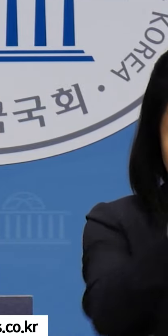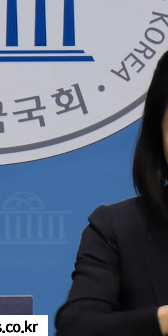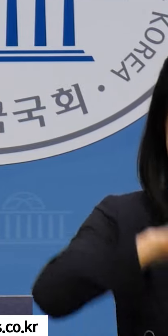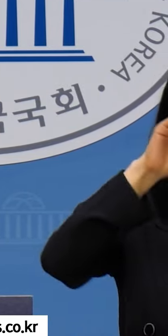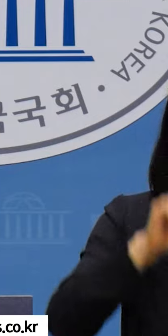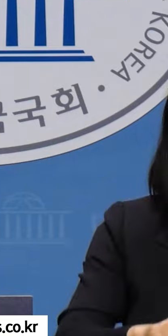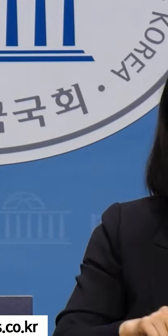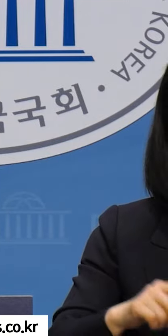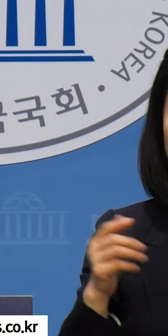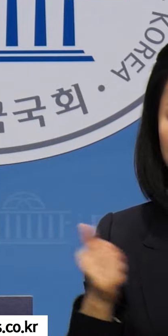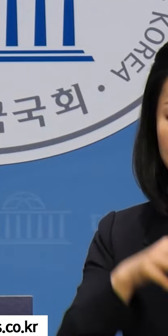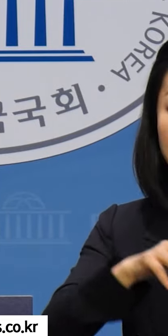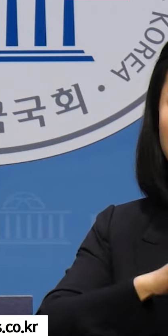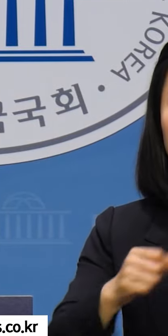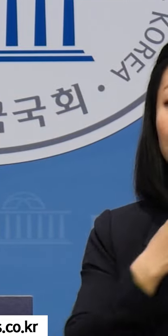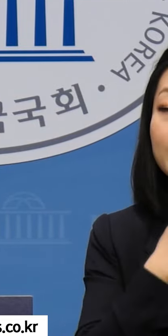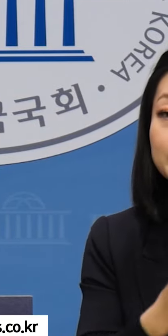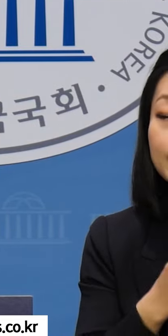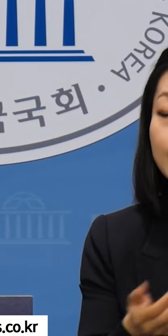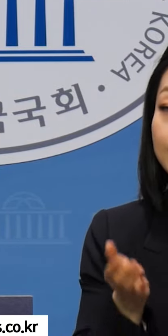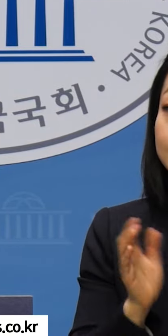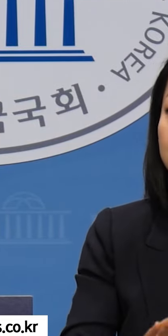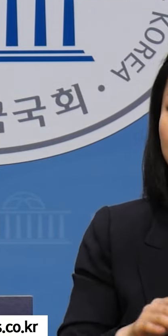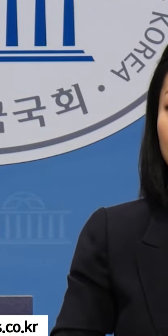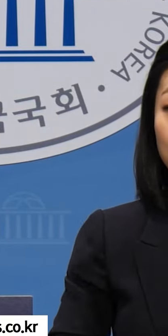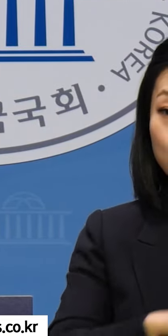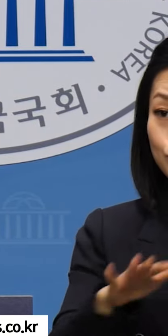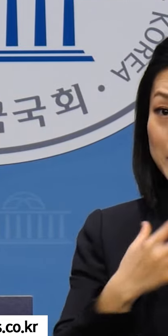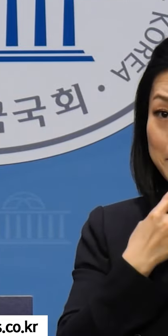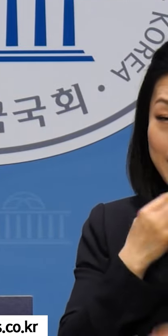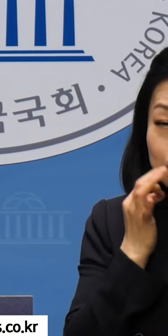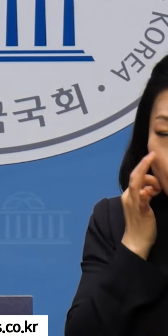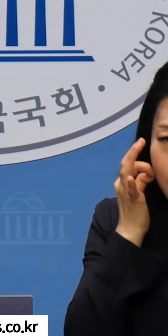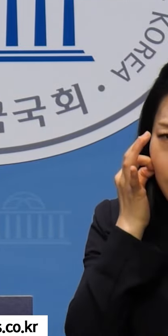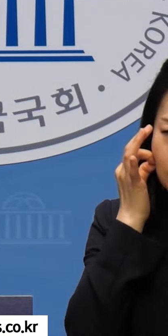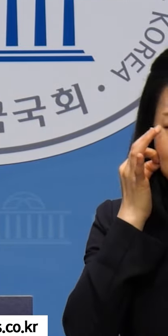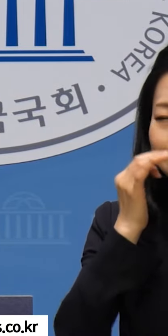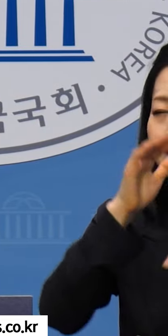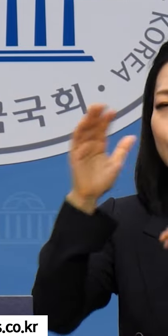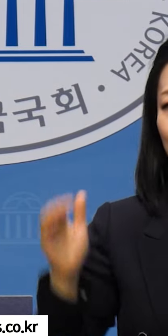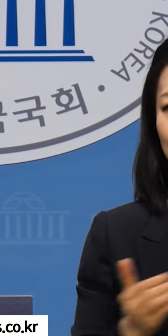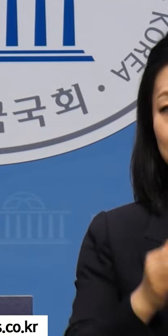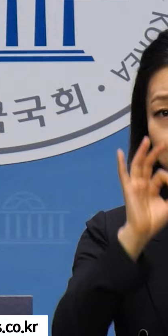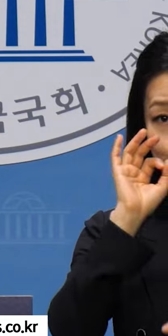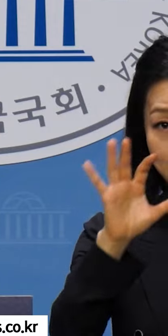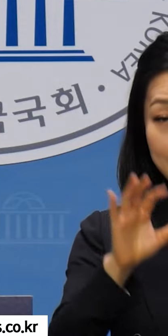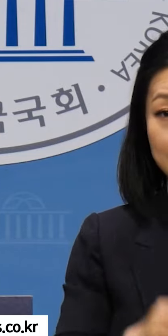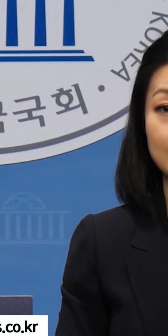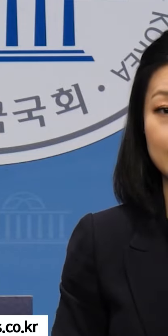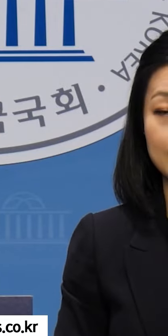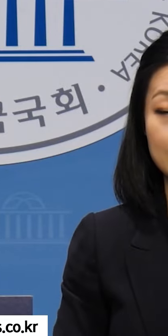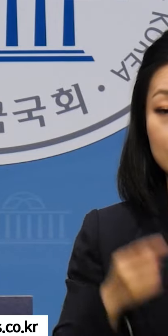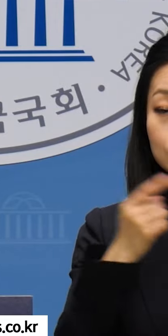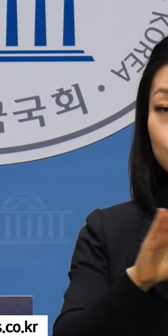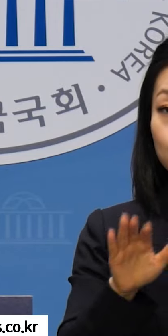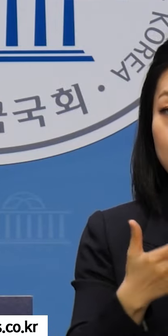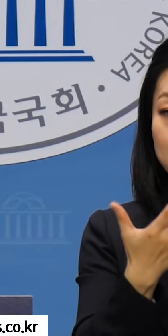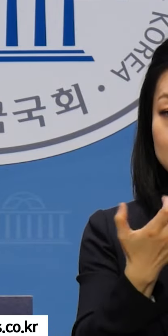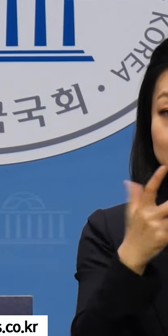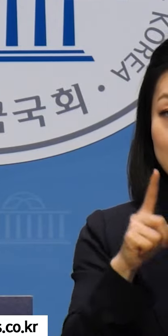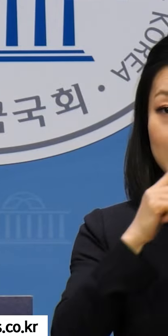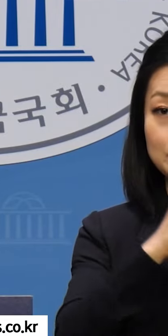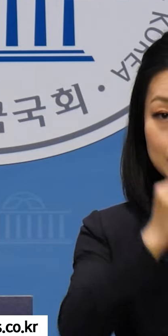펼치겠습니다 하지만 조국 혁신당 힘만으로는 아무것도 이루지 못할 것입니다 1987년